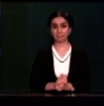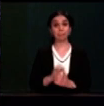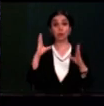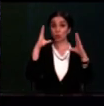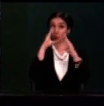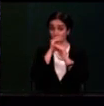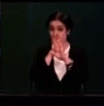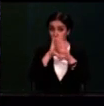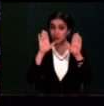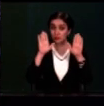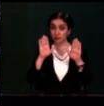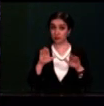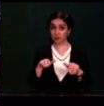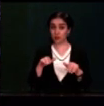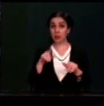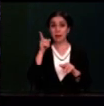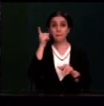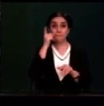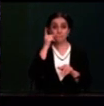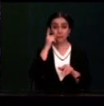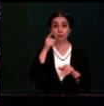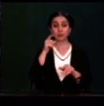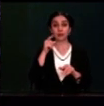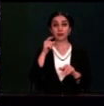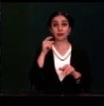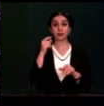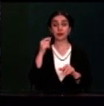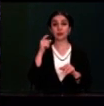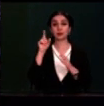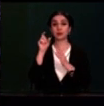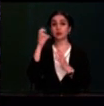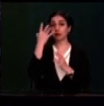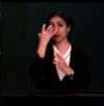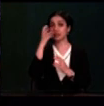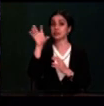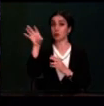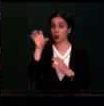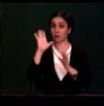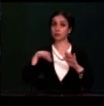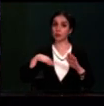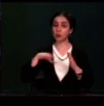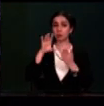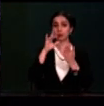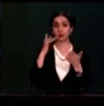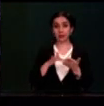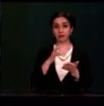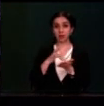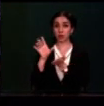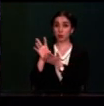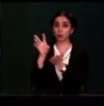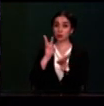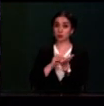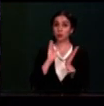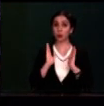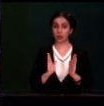Ulgurmagan bo'lsangiz, mobil aloqa vositangizga rasmga oling, daftaringizga ko'chirib qo'yasiz.